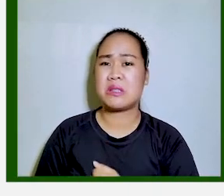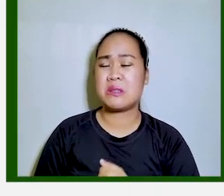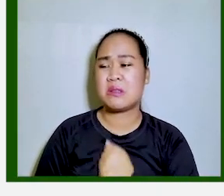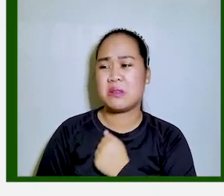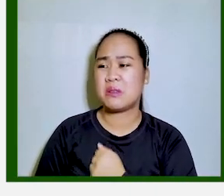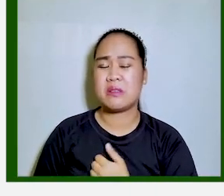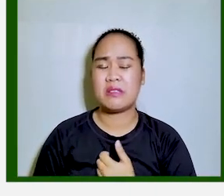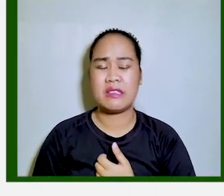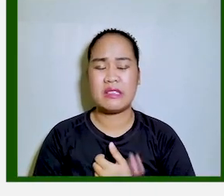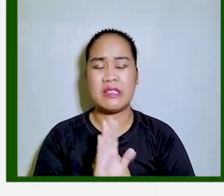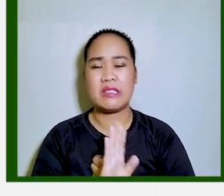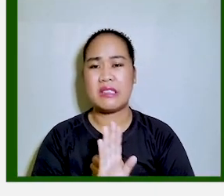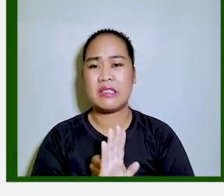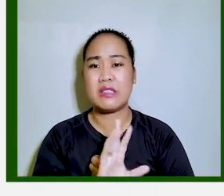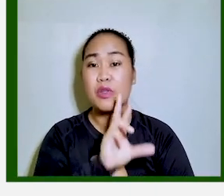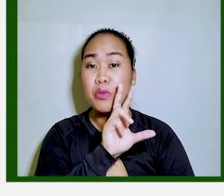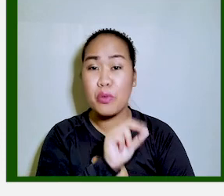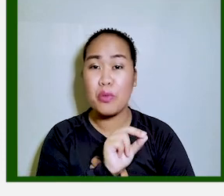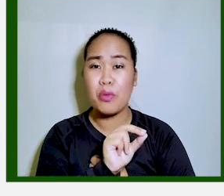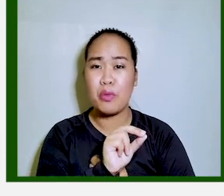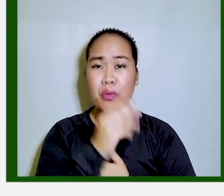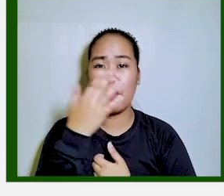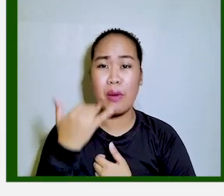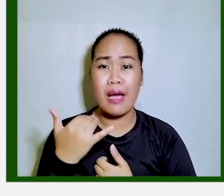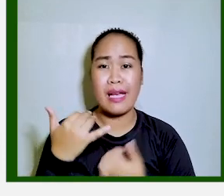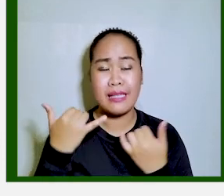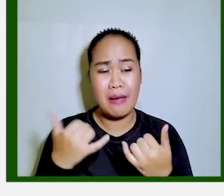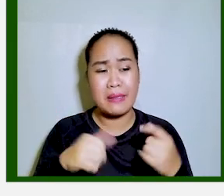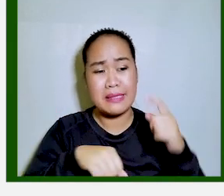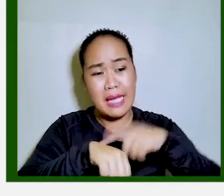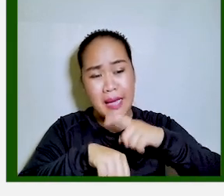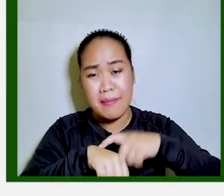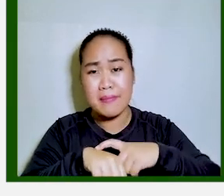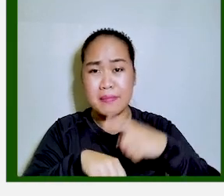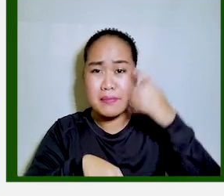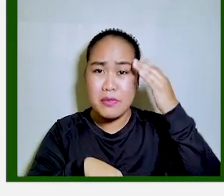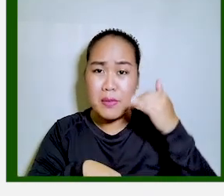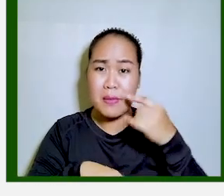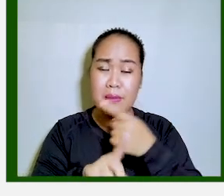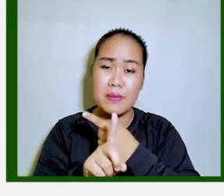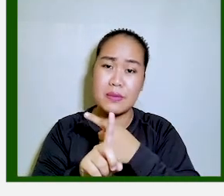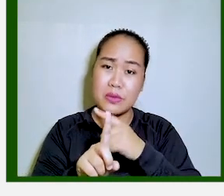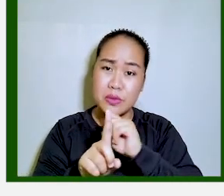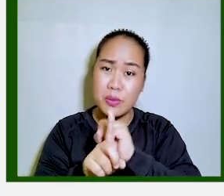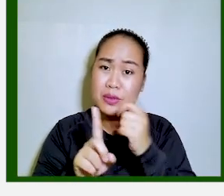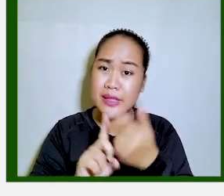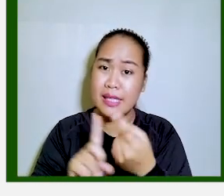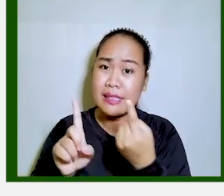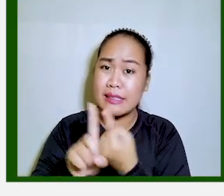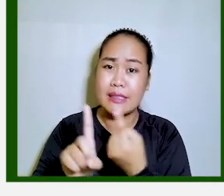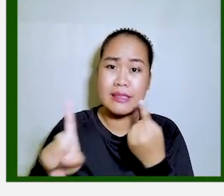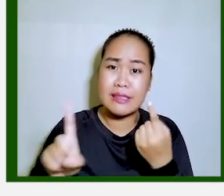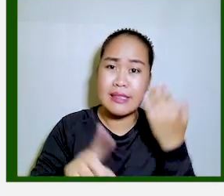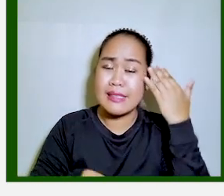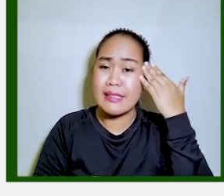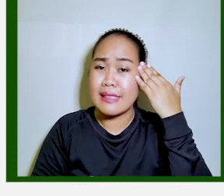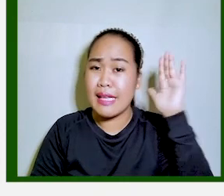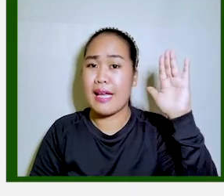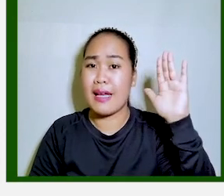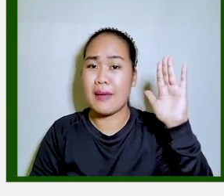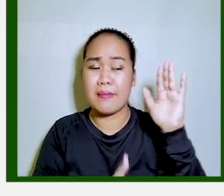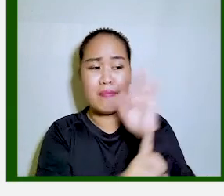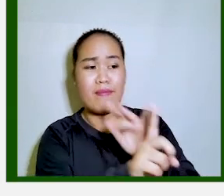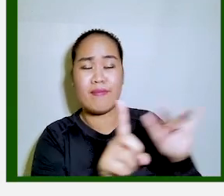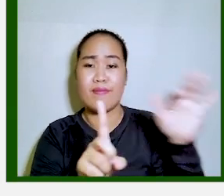wag na po muna talaga. Dahil unang-una, yung social distancing, pagka ganyan mga okasyon, hindi natin ma-o-observe